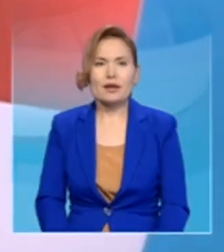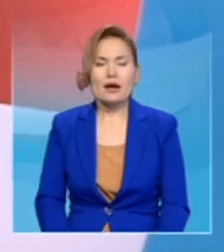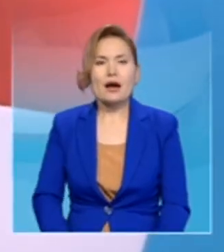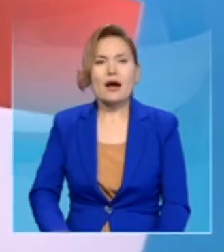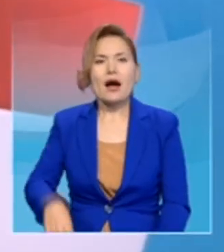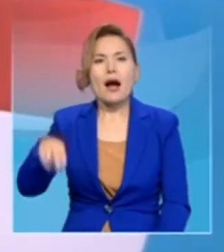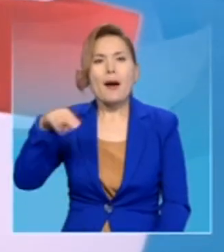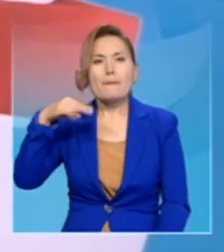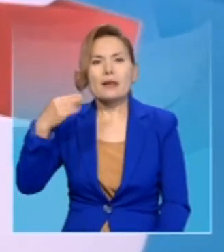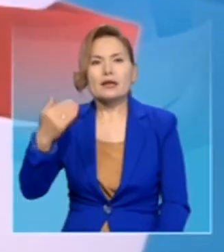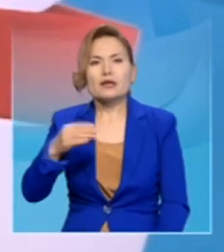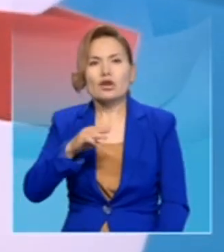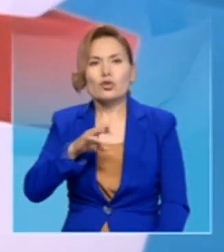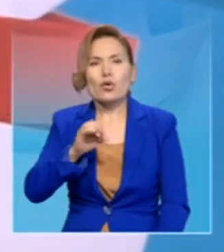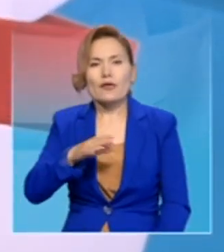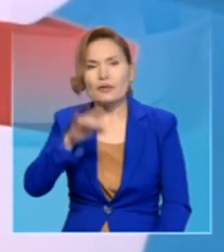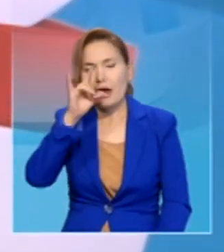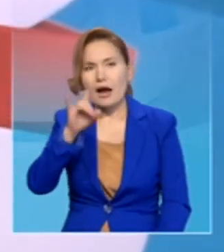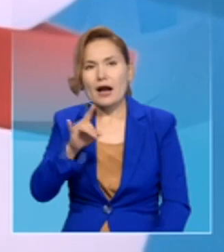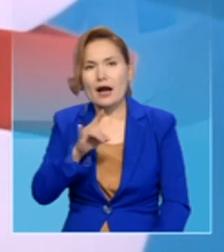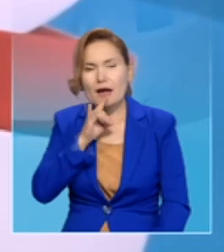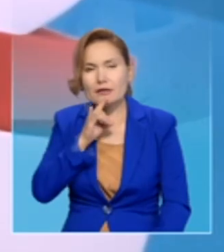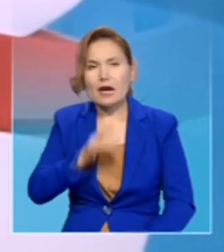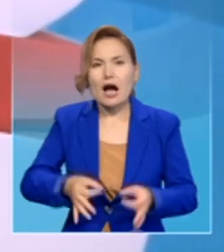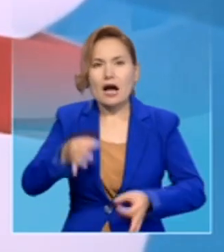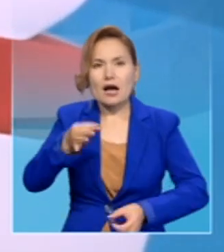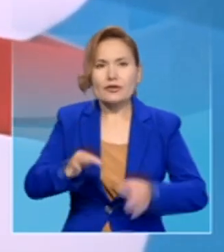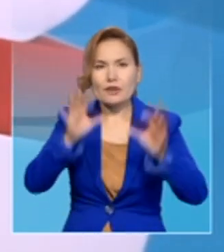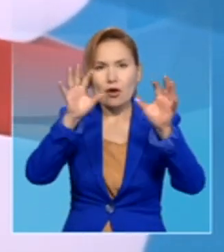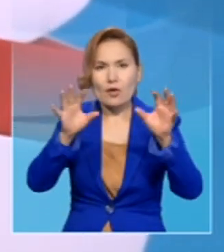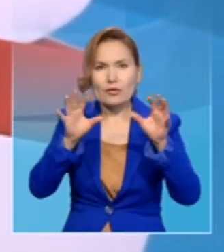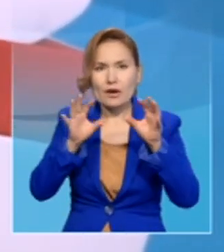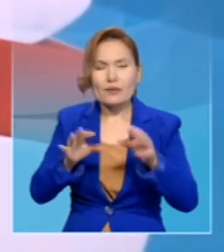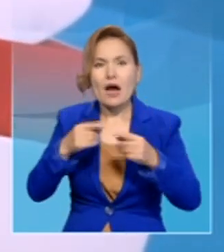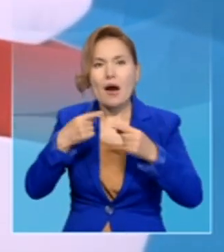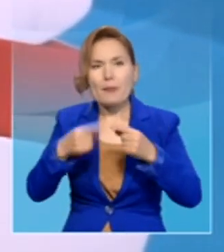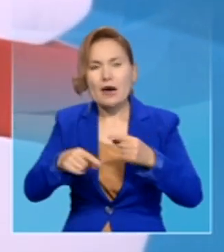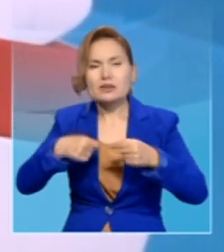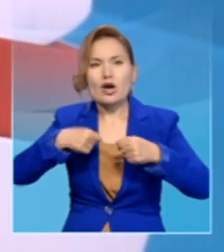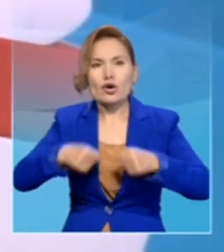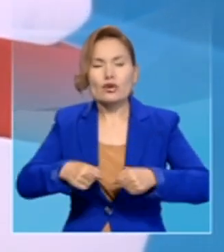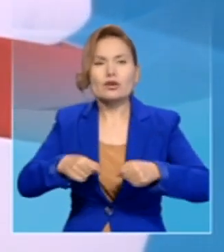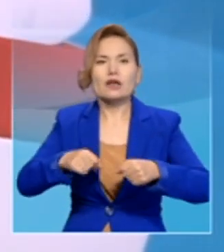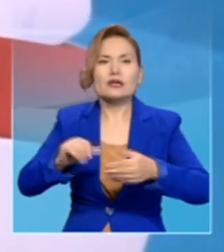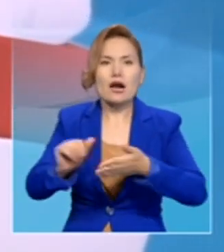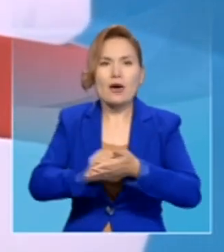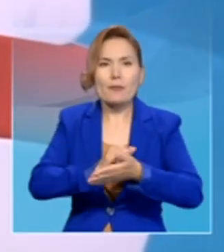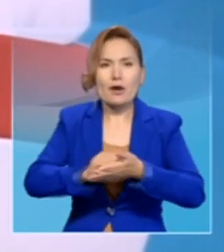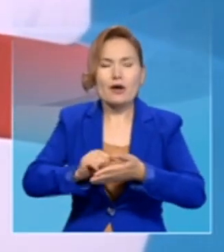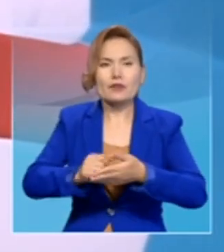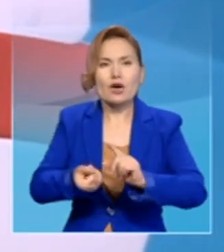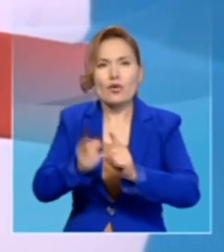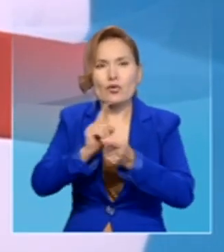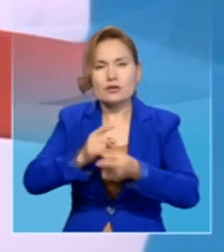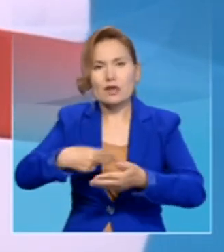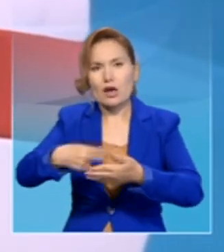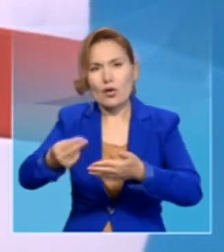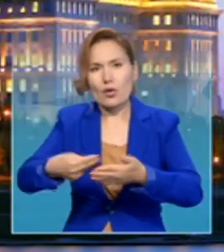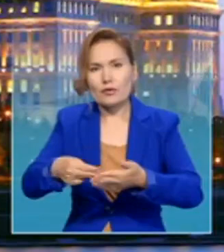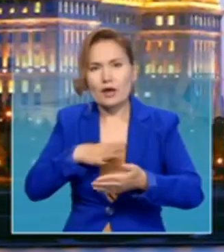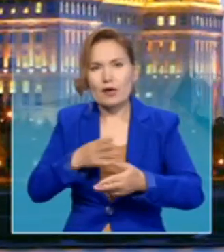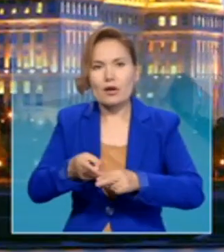Президент Қасым Жомарт Тоқаев Қазақстанның қылмыстық кодексіне және басқа да бірқатар құқықтық актілерге өзгерістер енгізетін заңға қол қойды.